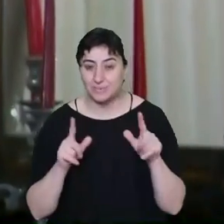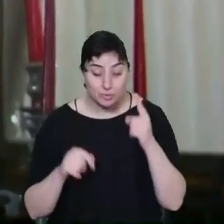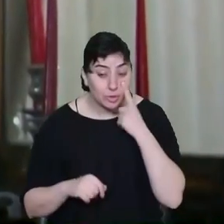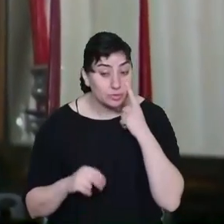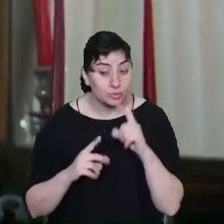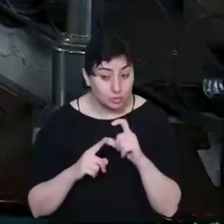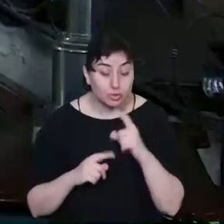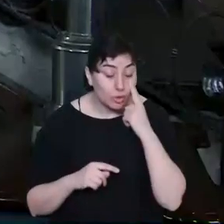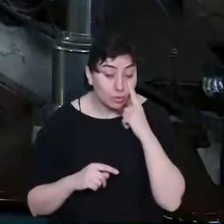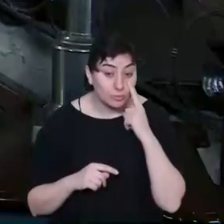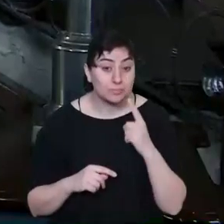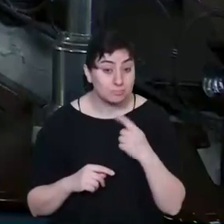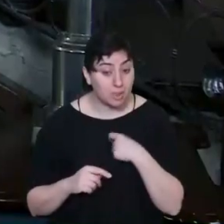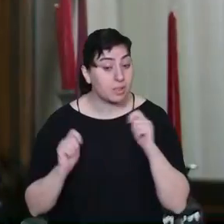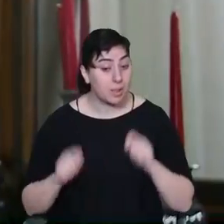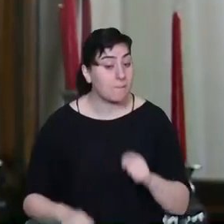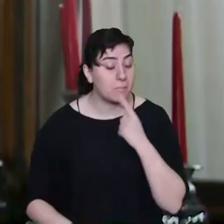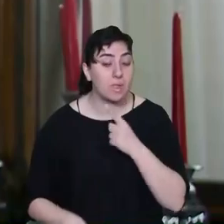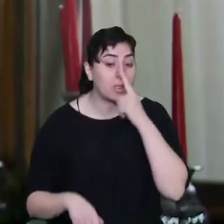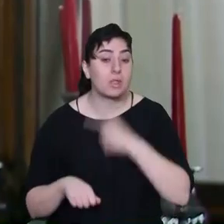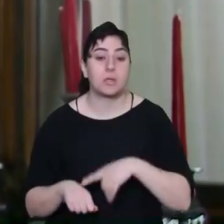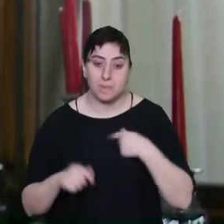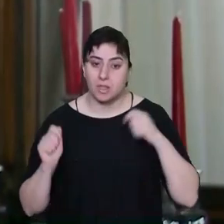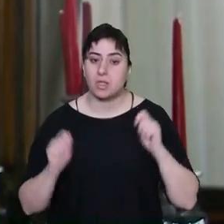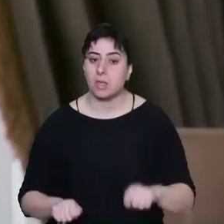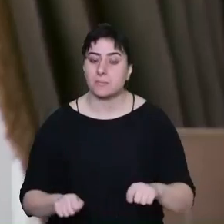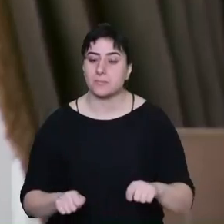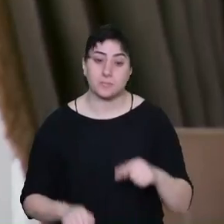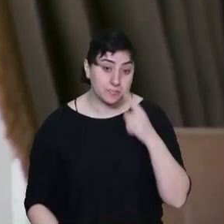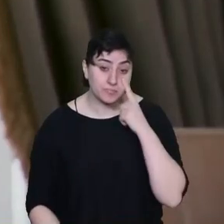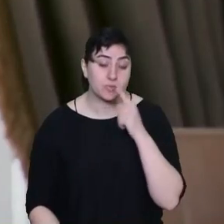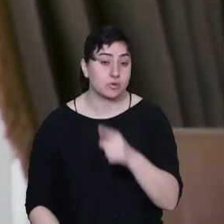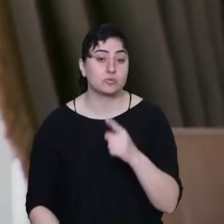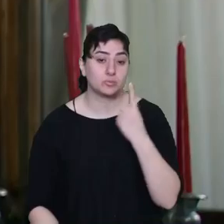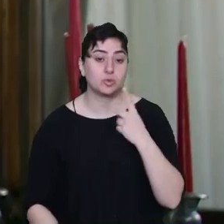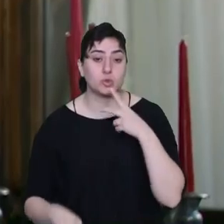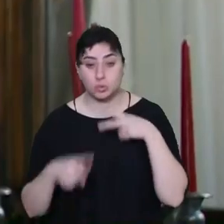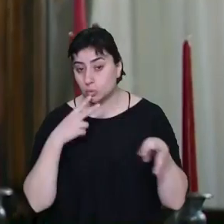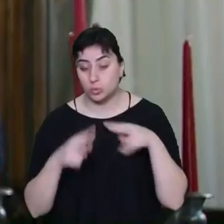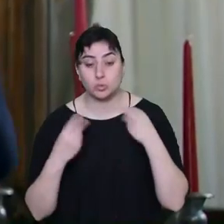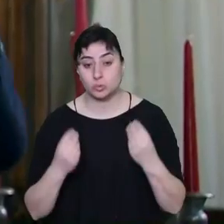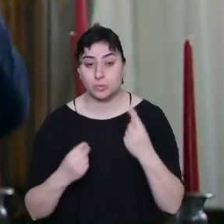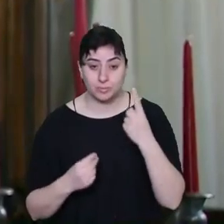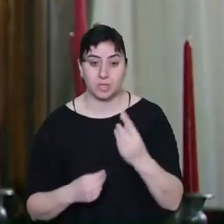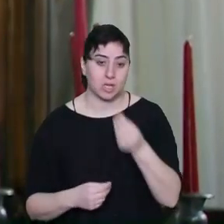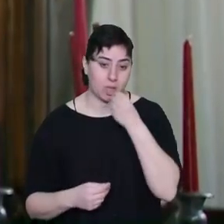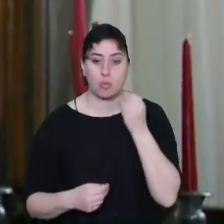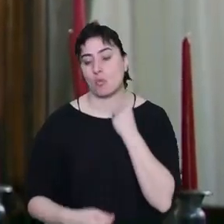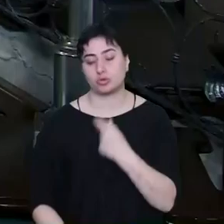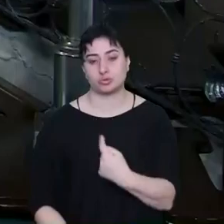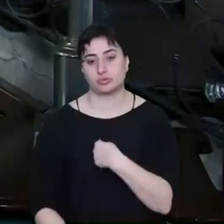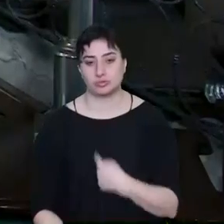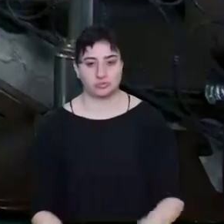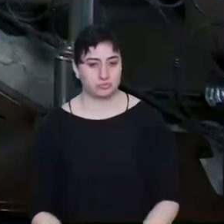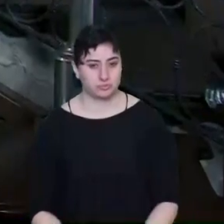Gördün mü Şükrü? Gördün mü? Yaparım dedim sana. Ben sana yaparım dedim. Şimdi bana çok lüks bir lokantada güzel bir yemek borçlusun